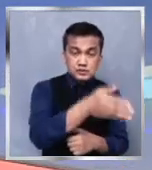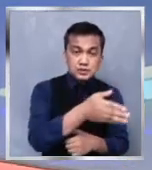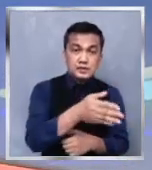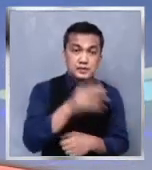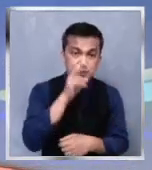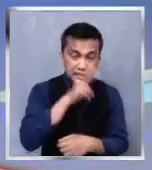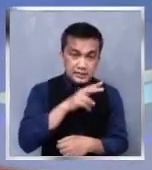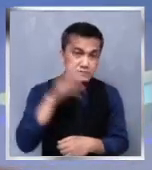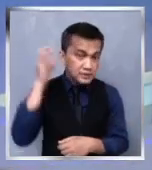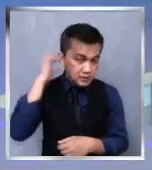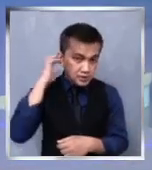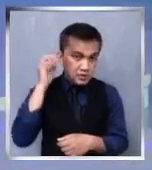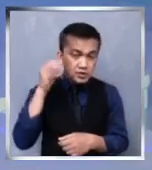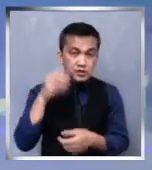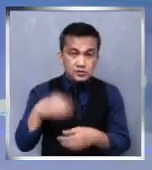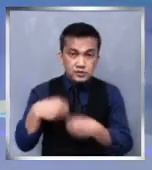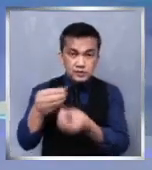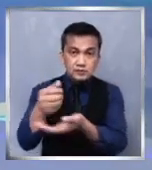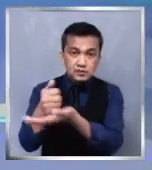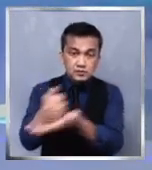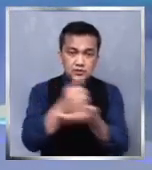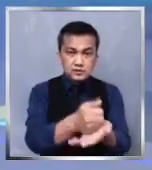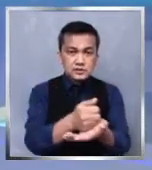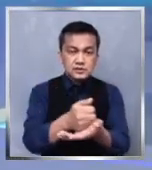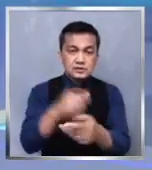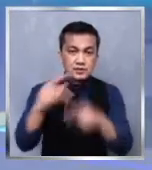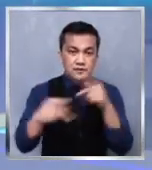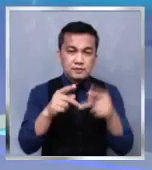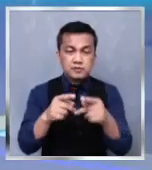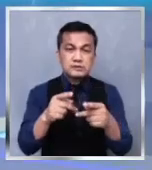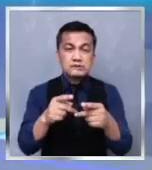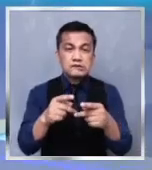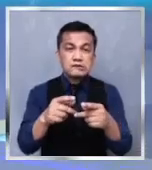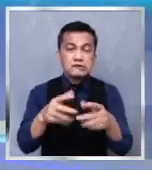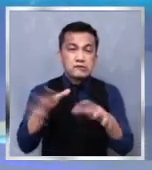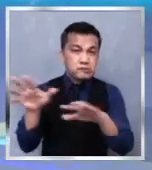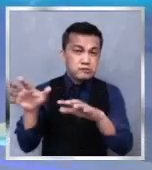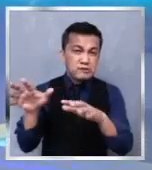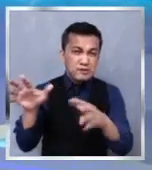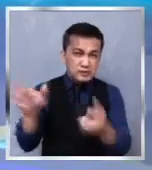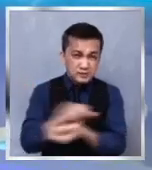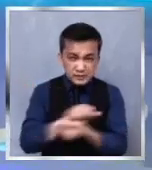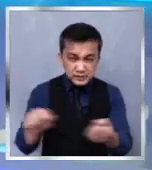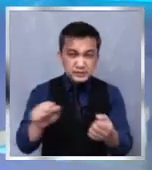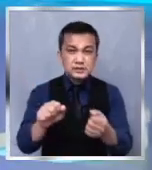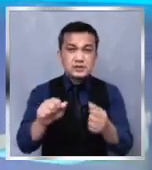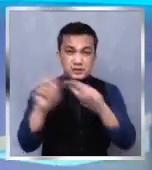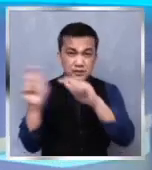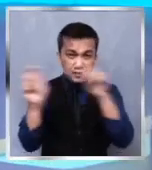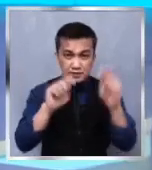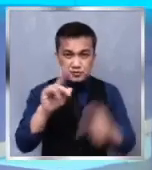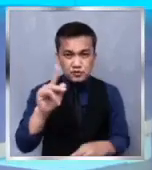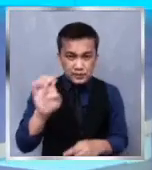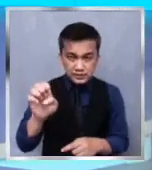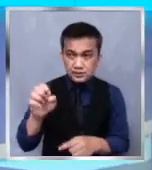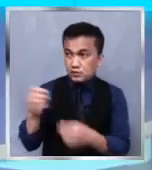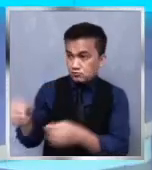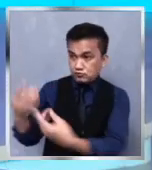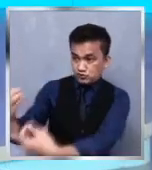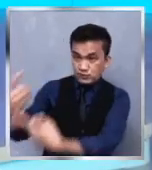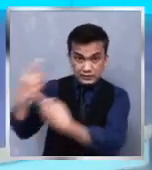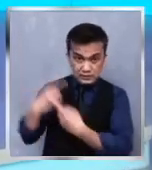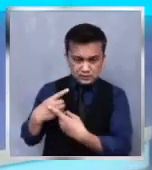nating nasalanta ng Bagyong Odette. At sa mga nagpaabot ng donasyon, kami po ay lubos na